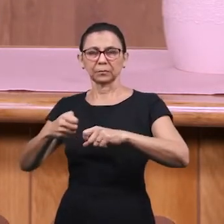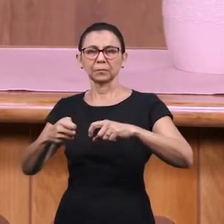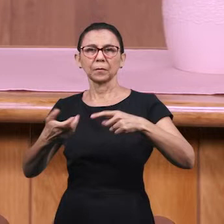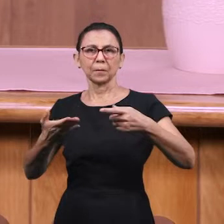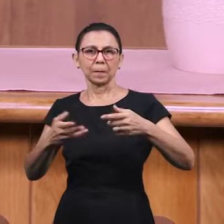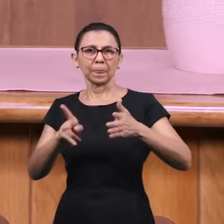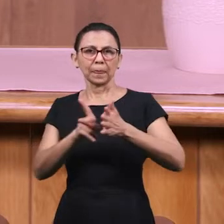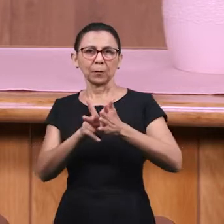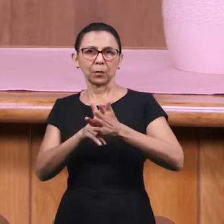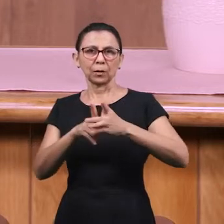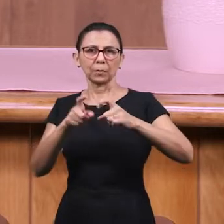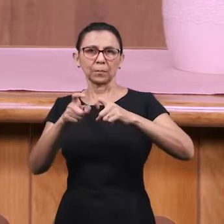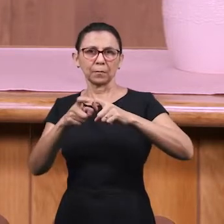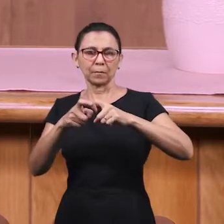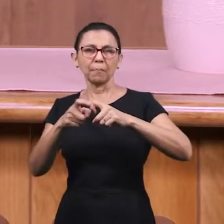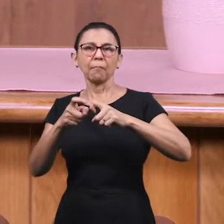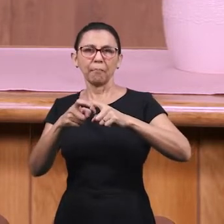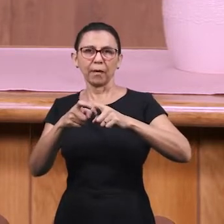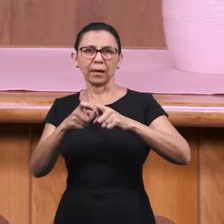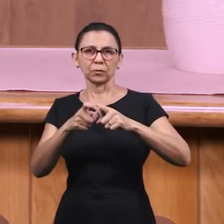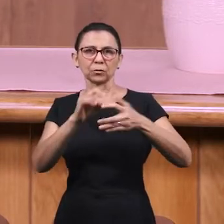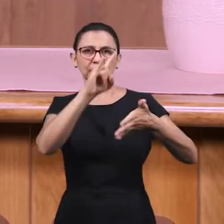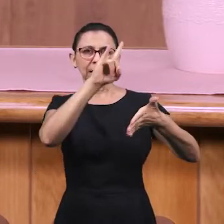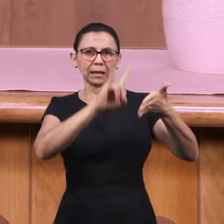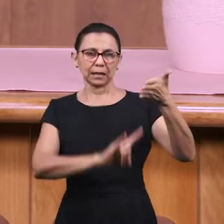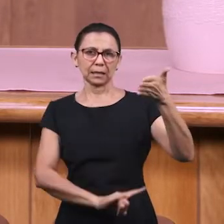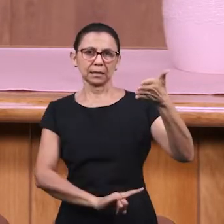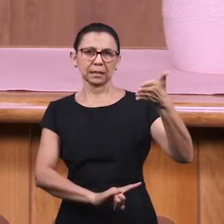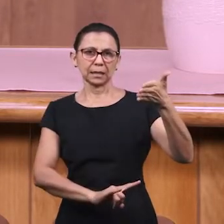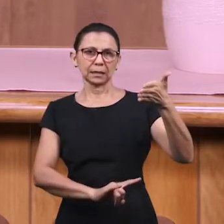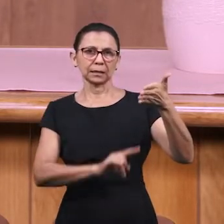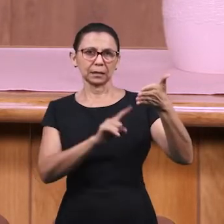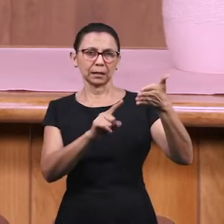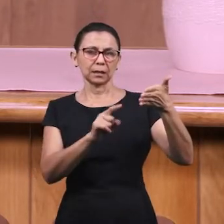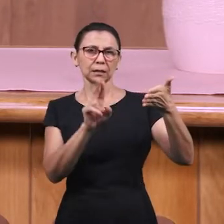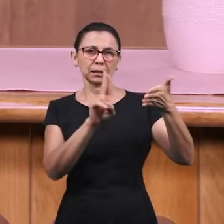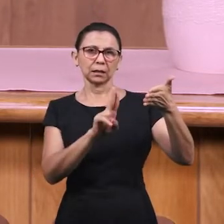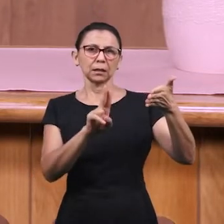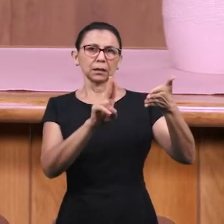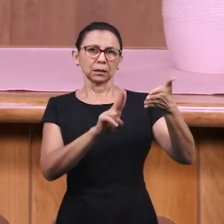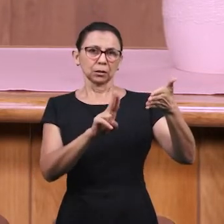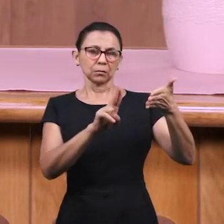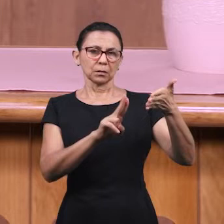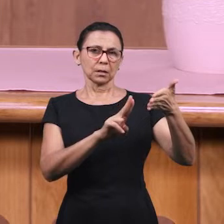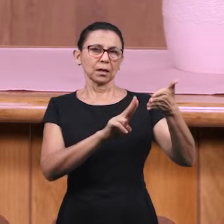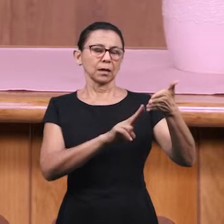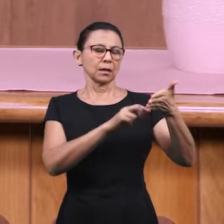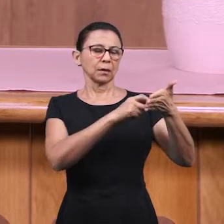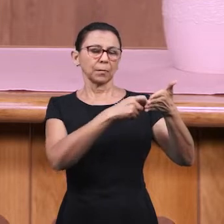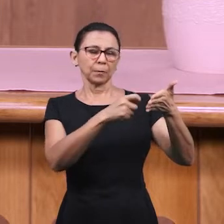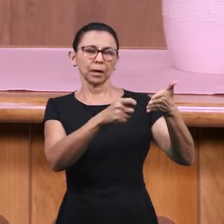медицинский крем, там обычно на вкладыше написано